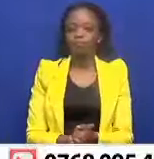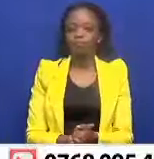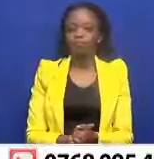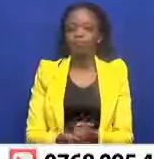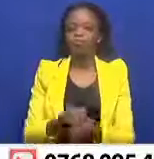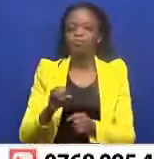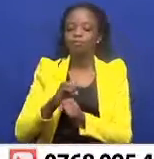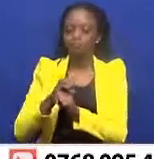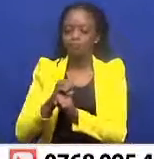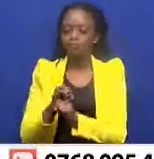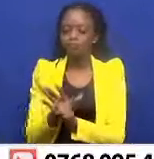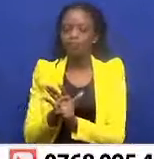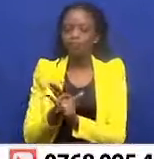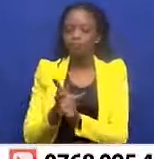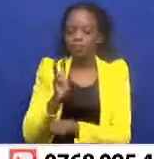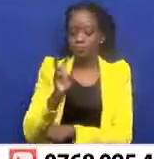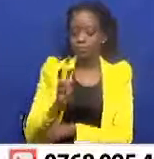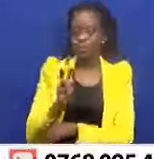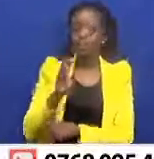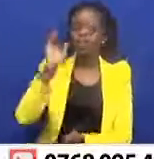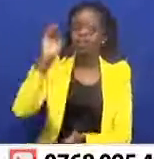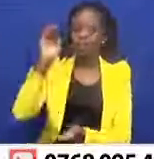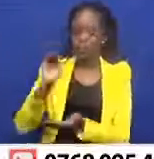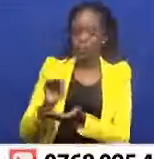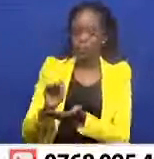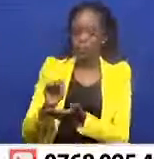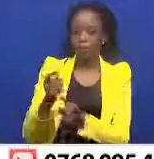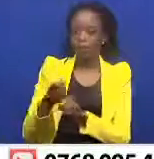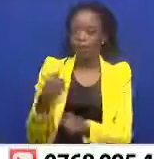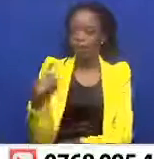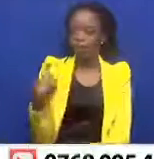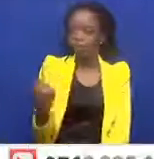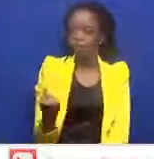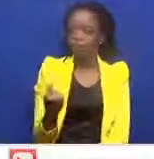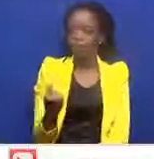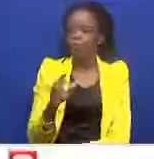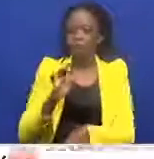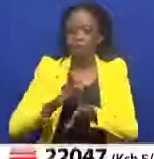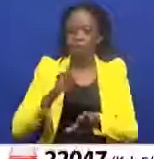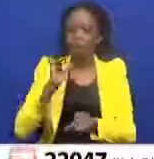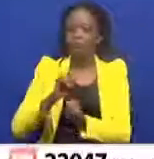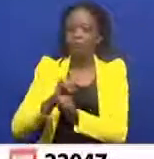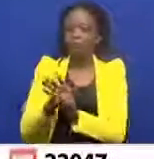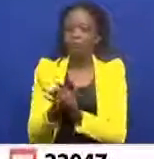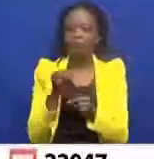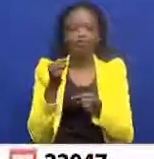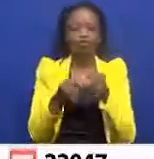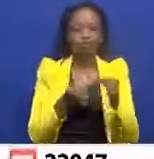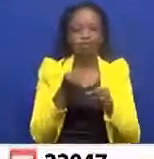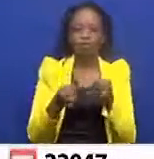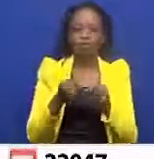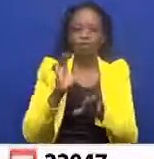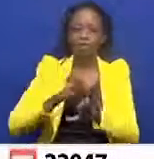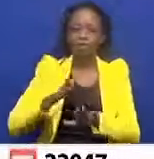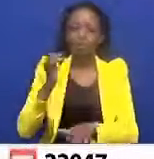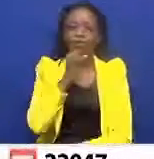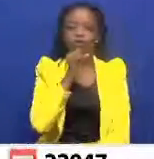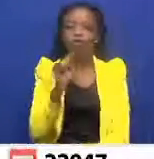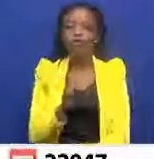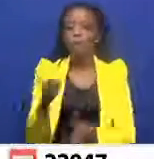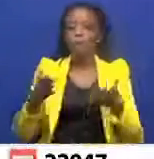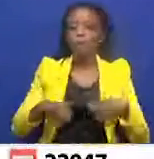Maambukizi ya virusi vya korona kuonekana kupungua siku za hivi karibuni, athari za virusi hivyo inaendelea kuwakikita maini wa kongwe